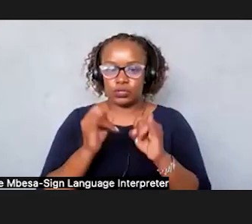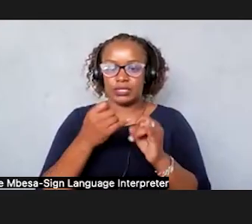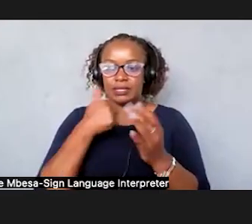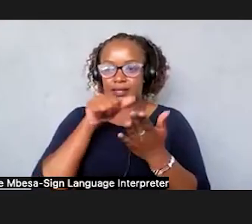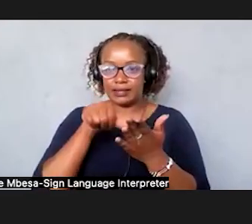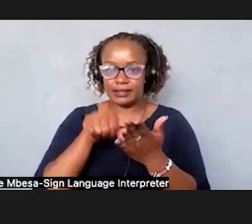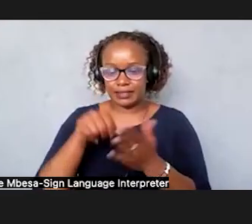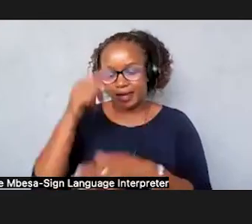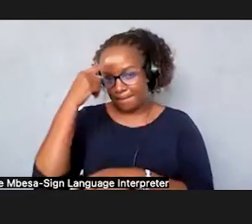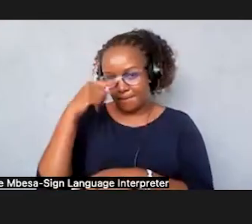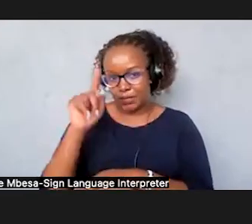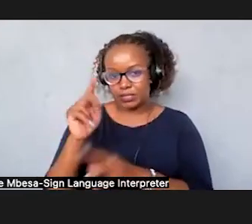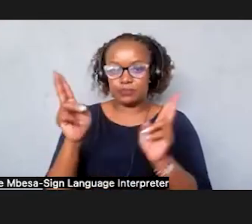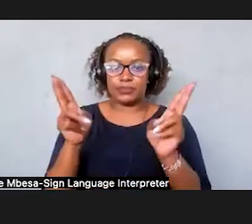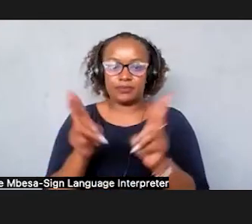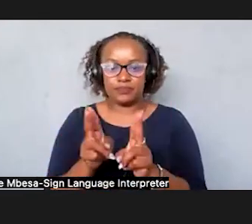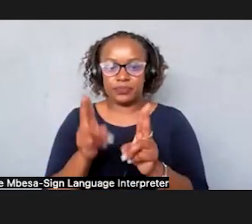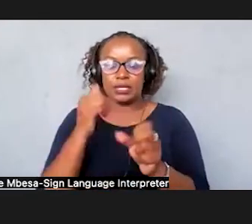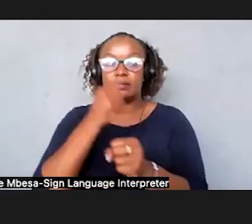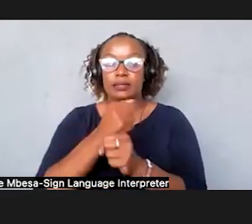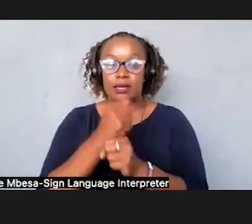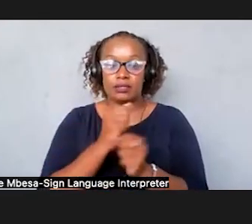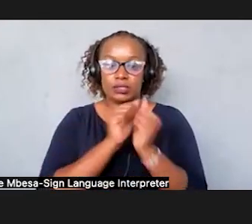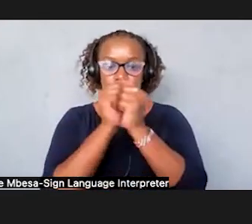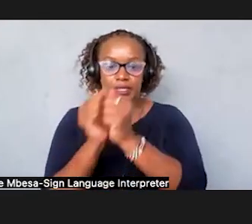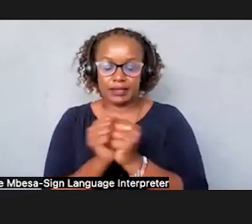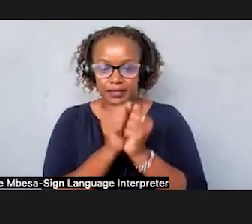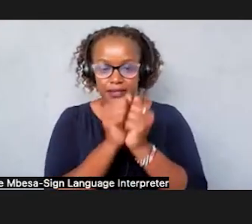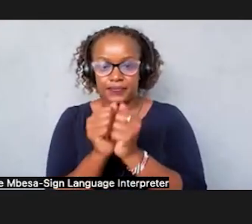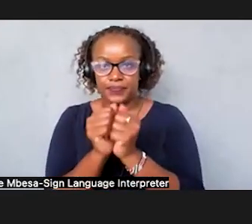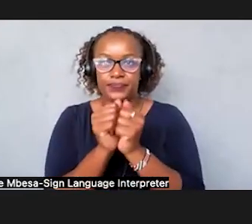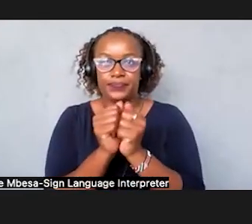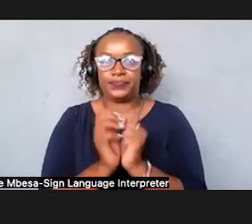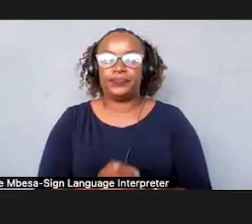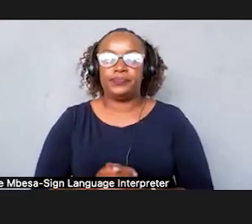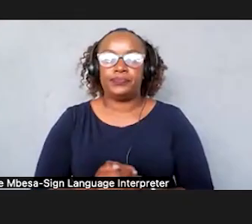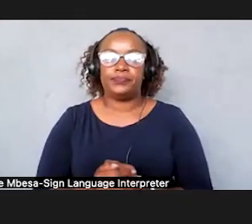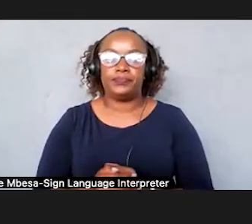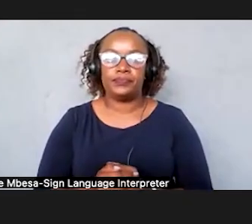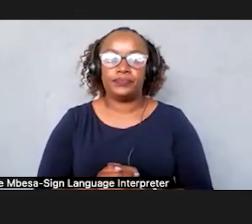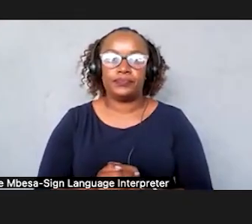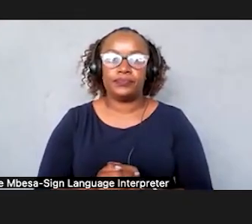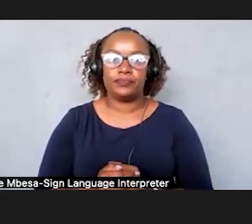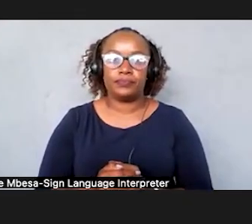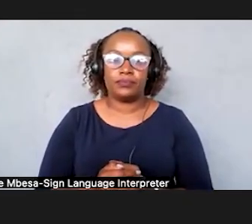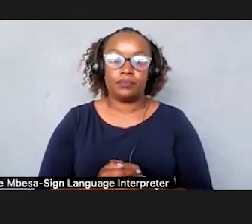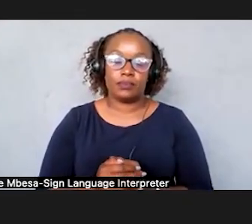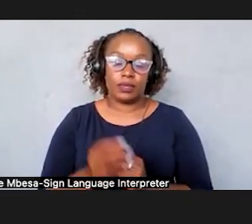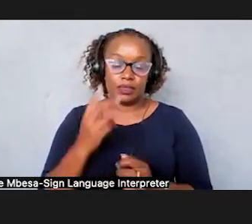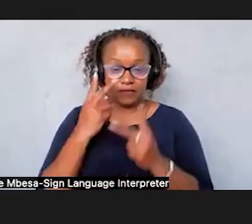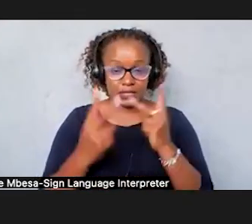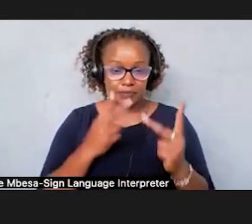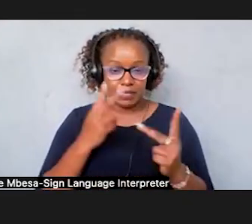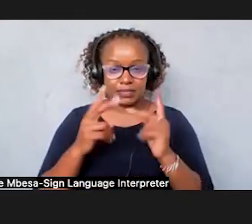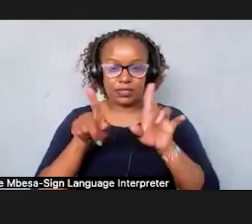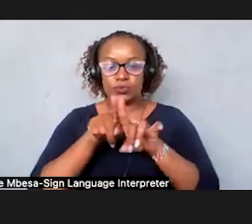were done together ያ ቪዚቢሊቲን ኤንድ አካውንታቢሊቲን ኢንሃንስ ለማድረግ to enhance visibility and